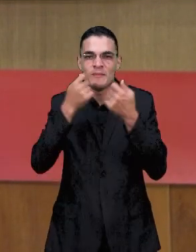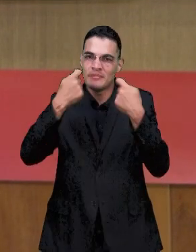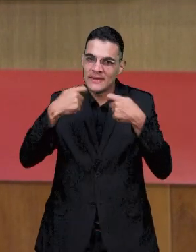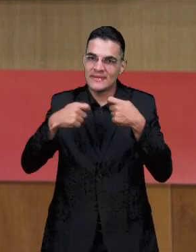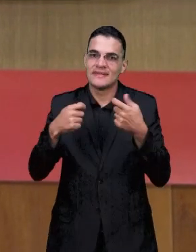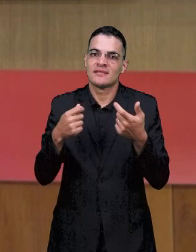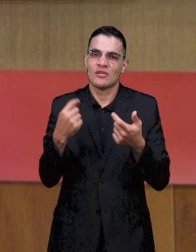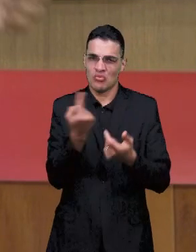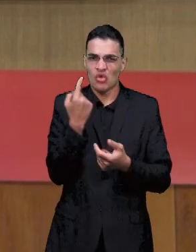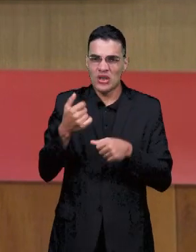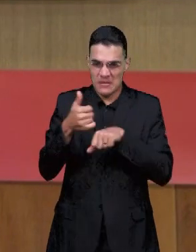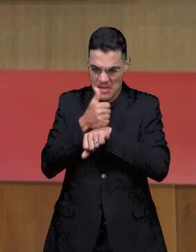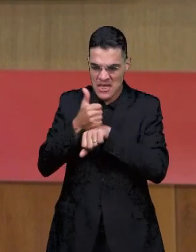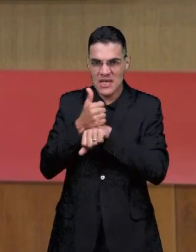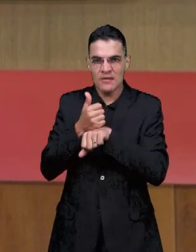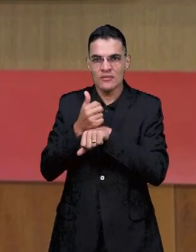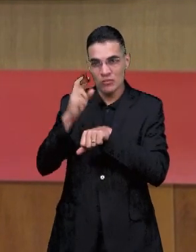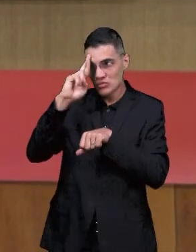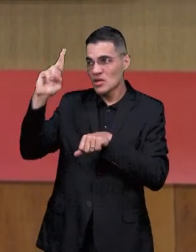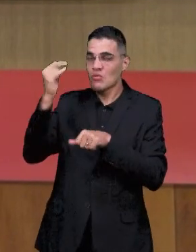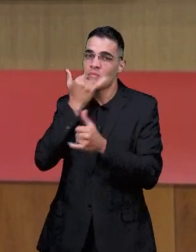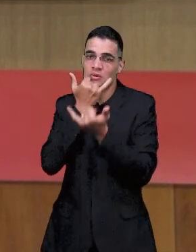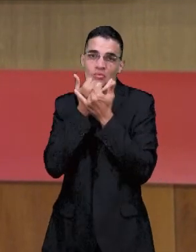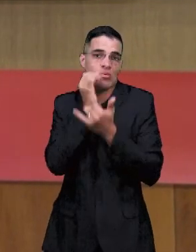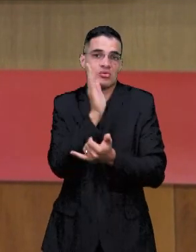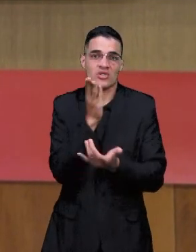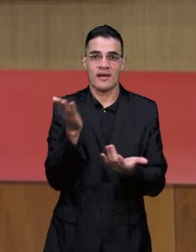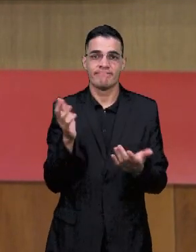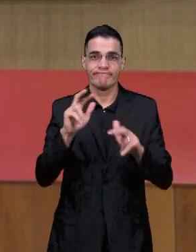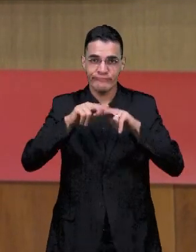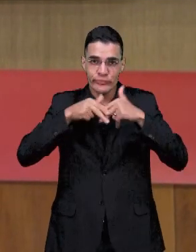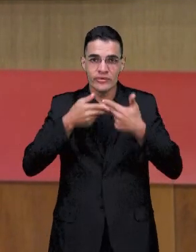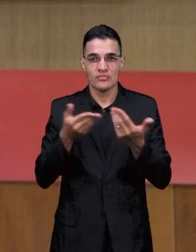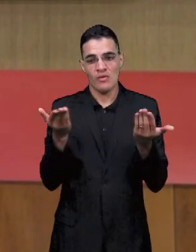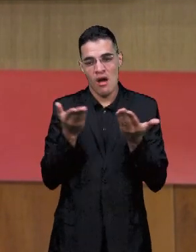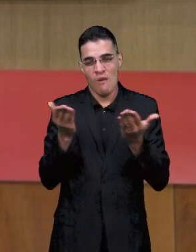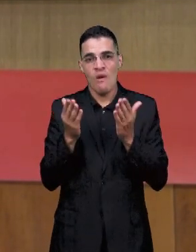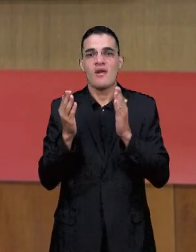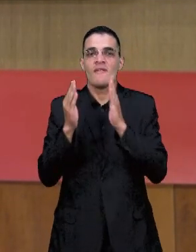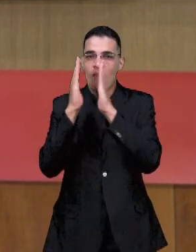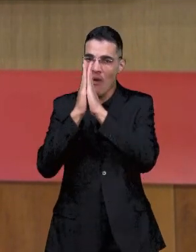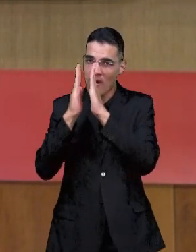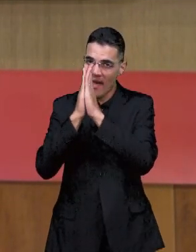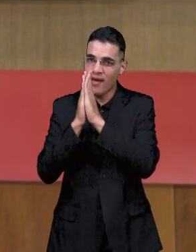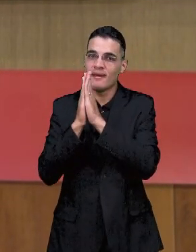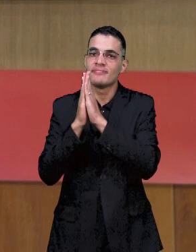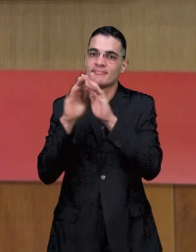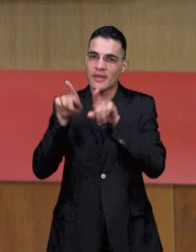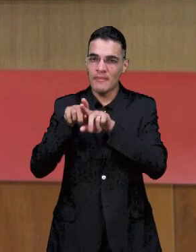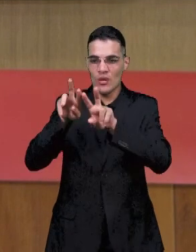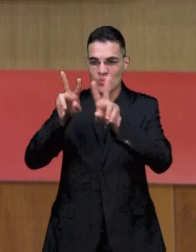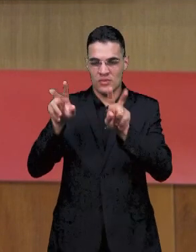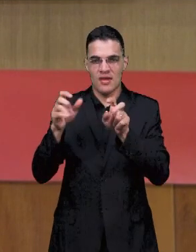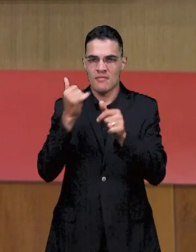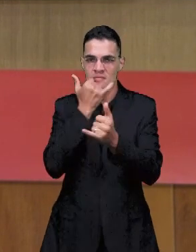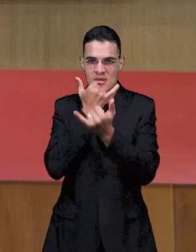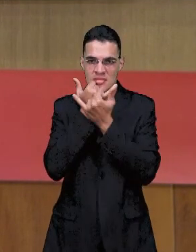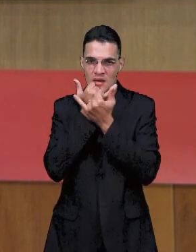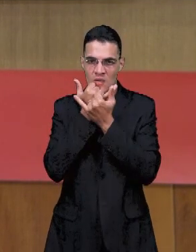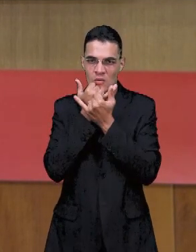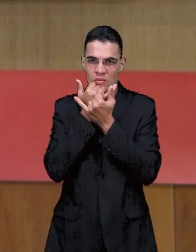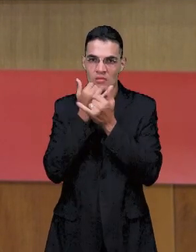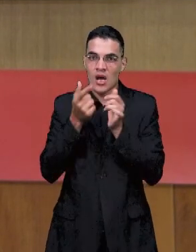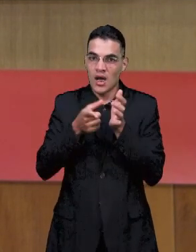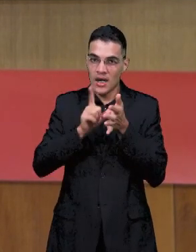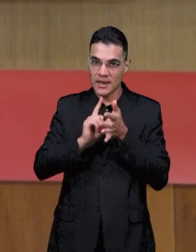не заслужим это, но помолимся, и Бог простит. Давайте попросим Господа, чтобы Он помог нам простить.